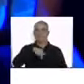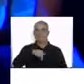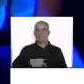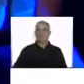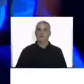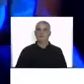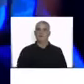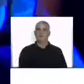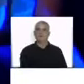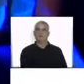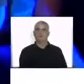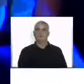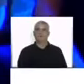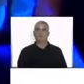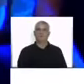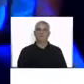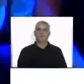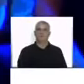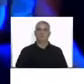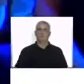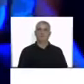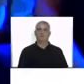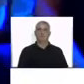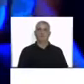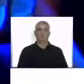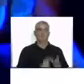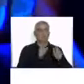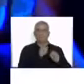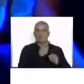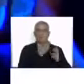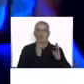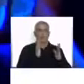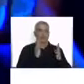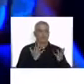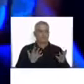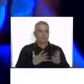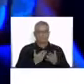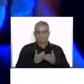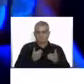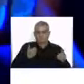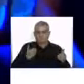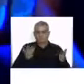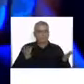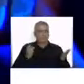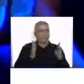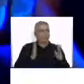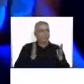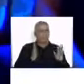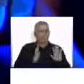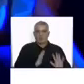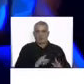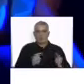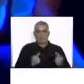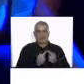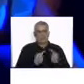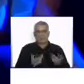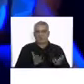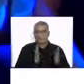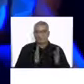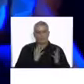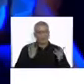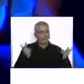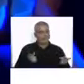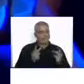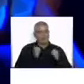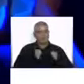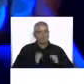בכלל. הבנתי אותך. נעשה חברי. זה בן אדם שהוא כל כך מתרחק מיש, הוא כל כך לא אוהב לריב, הוא כל כך